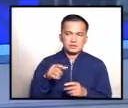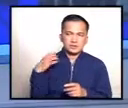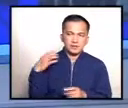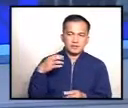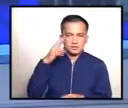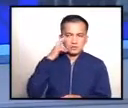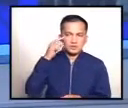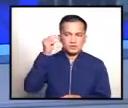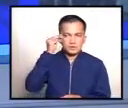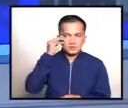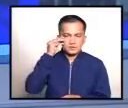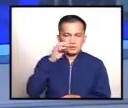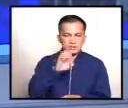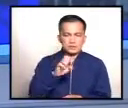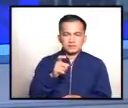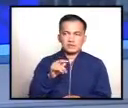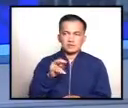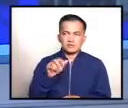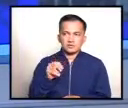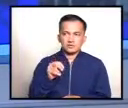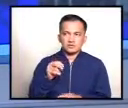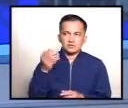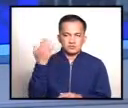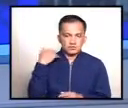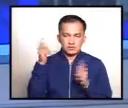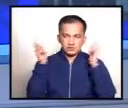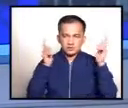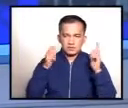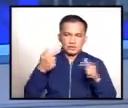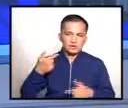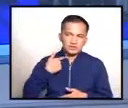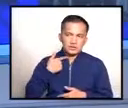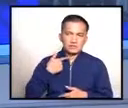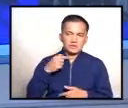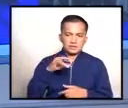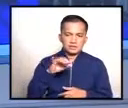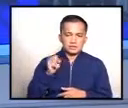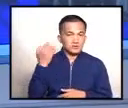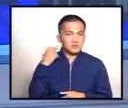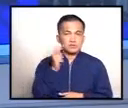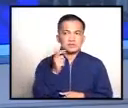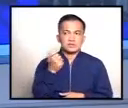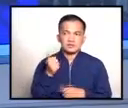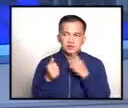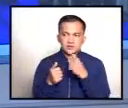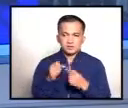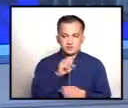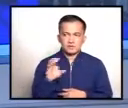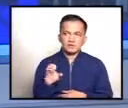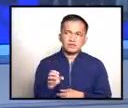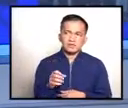nasawing hostage taker na si Captain Rolando Mendoza sa extortion ng Luneta hostage crisis noong 2010. Ang sabi po ng Korte